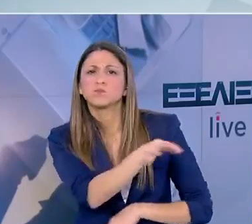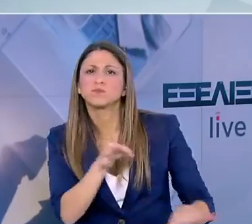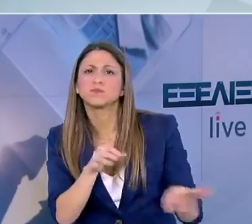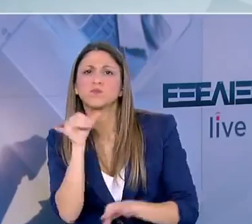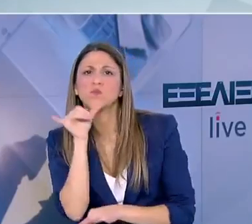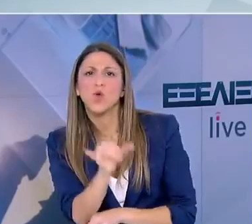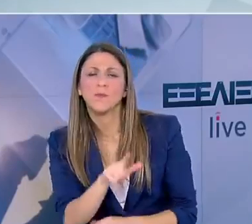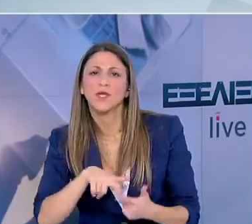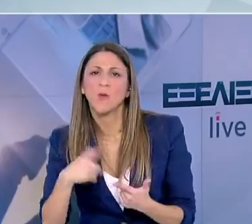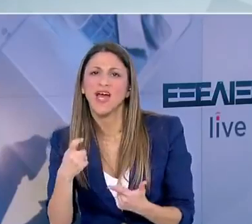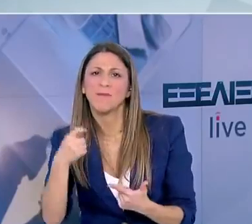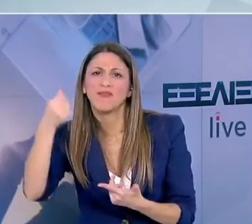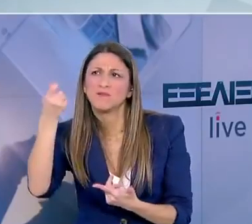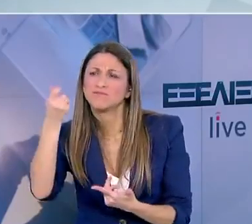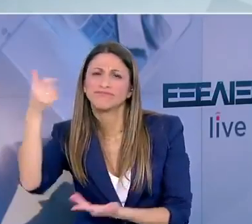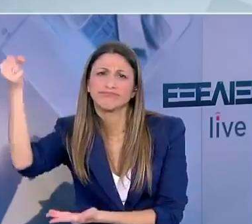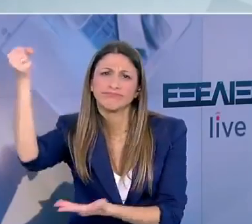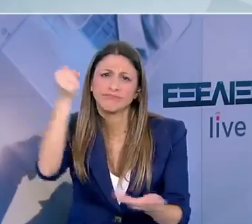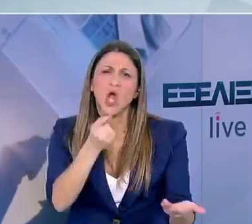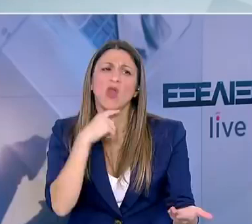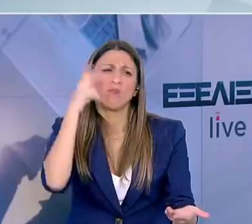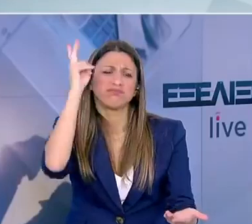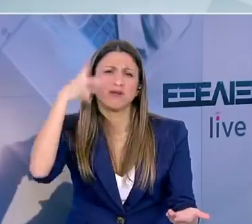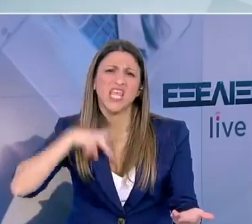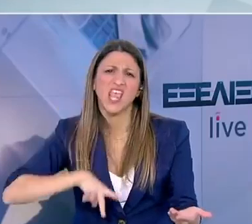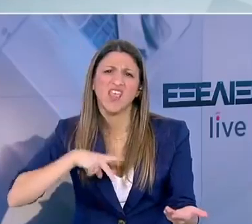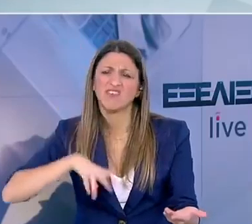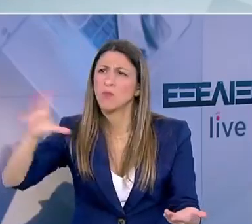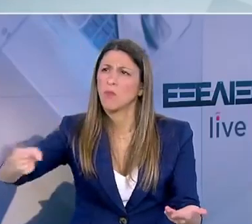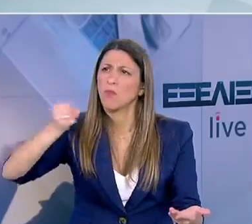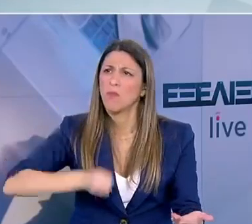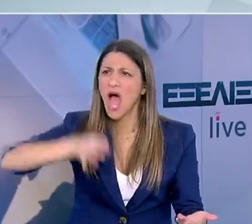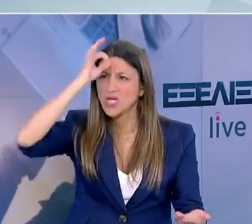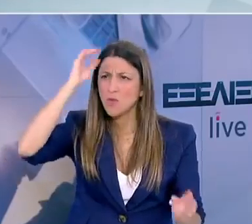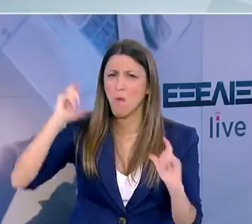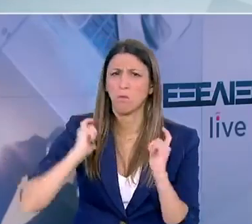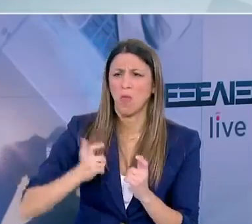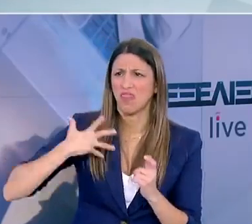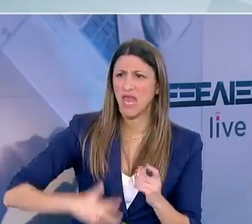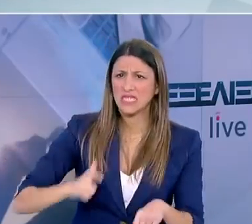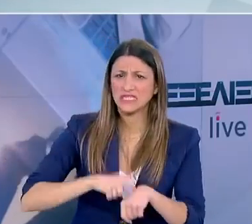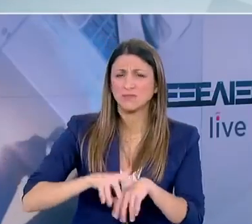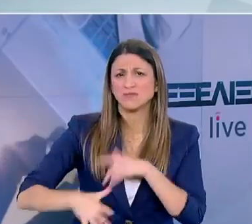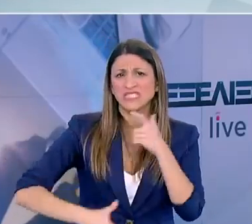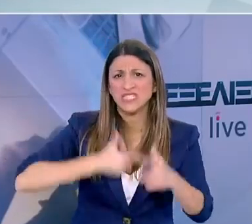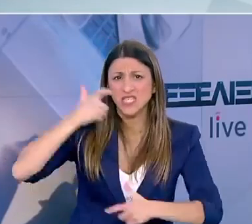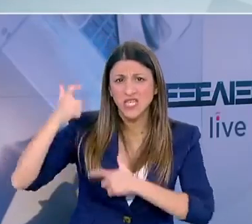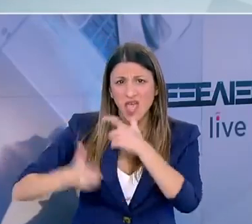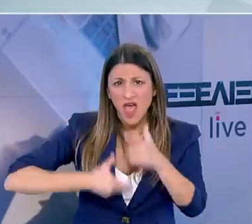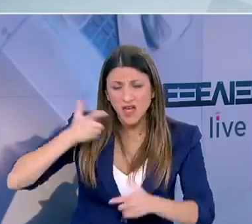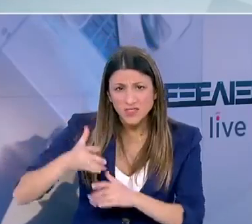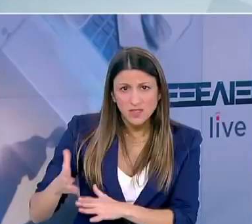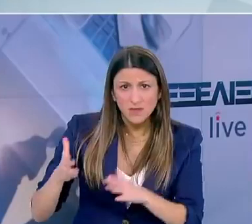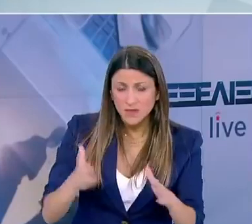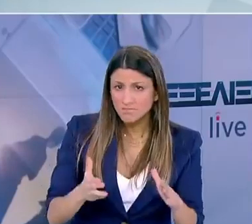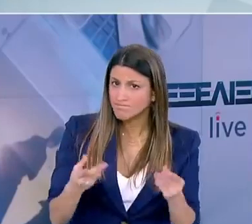της χρηματοδότησης, καταγγέλλοντας την κυβέρνηση ότι τους φέρνει την αστυνομία στις συγκεντρώσεις τους, την ίδια ώρα που δορίζει εκατομμύρια ευρώ σε